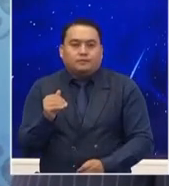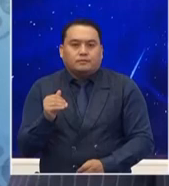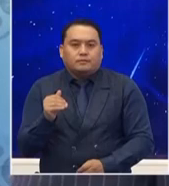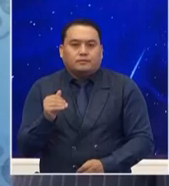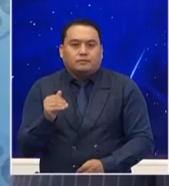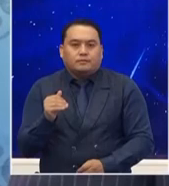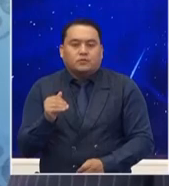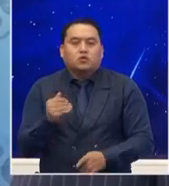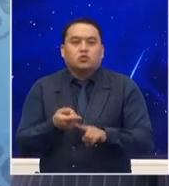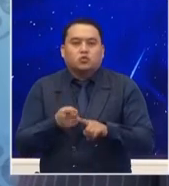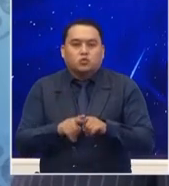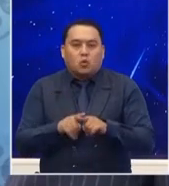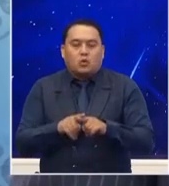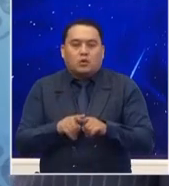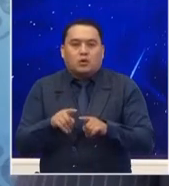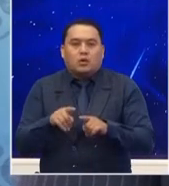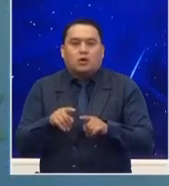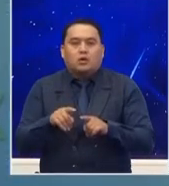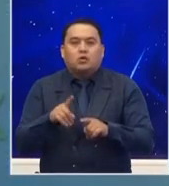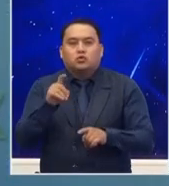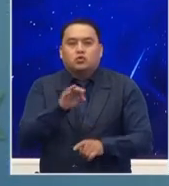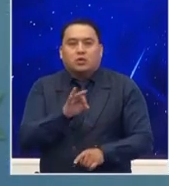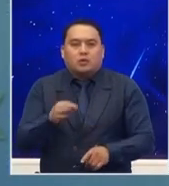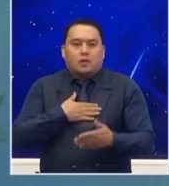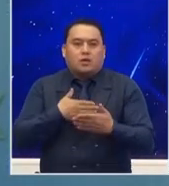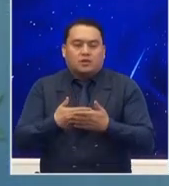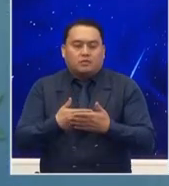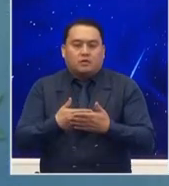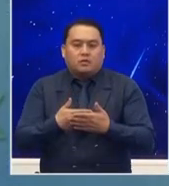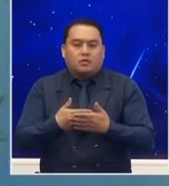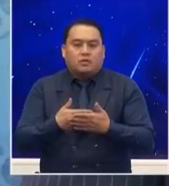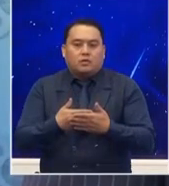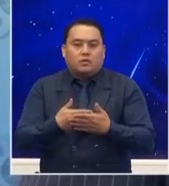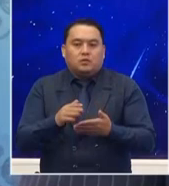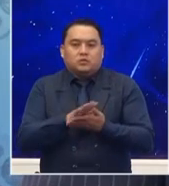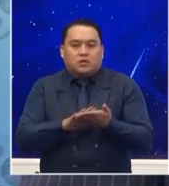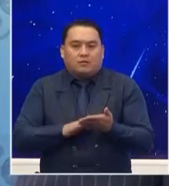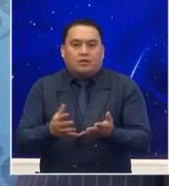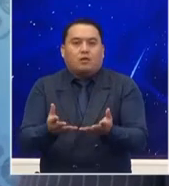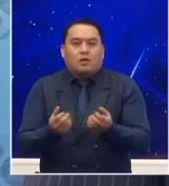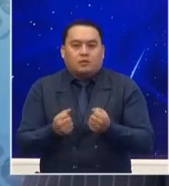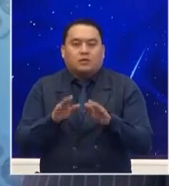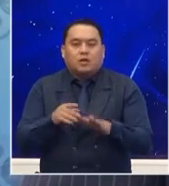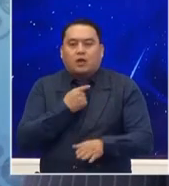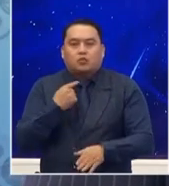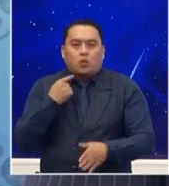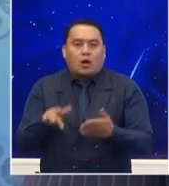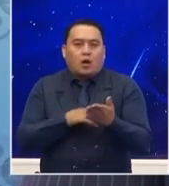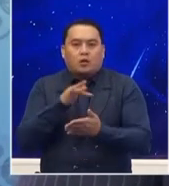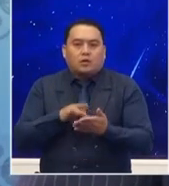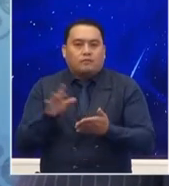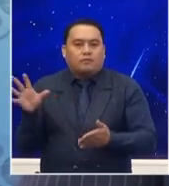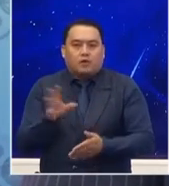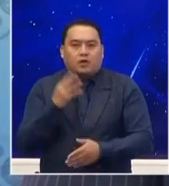жарылымдар салдық. Сол жарылымның арқасында 100-ден астам еріктілердің өтінімдері қабылданды. Тек қана Талдықорған қаласы емес,